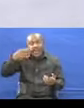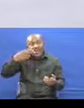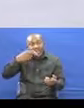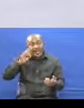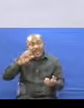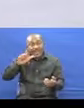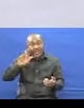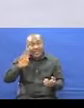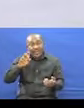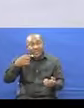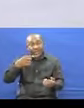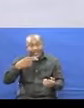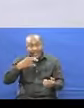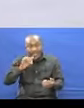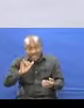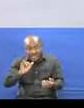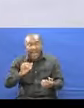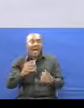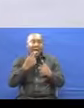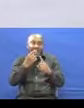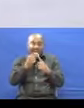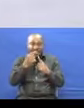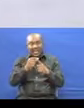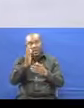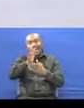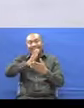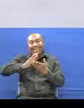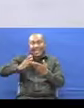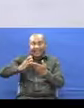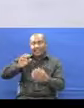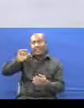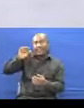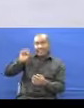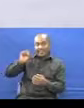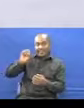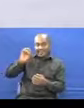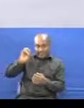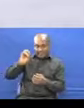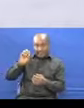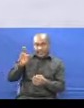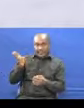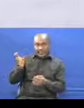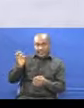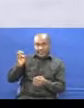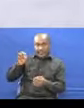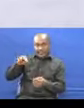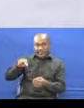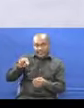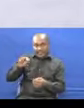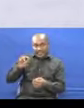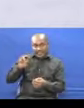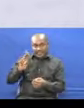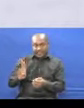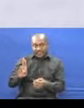tatu. Haya ni maneno ya sehemu, lakini kuna namba. Sehemu kama namba za kawaida. Namba